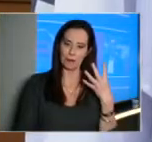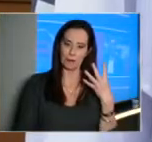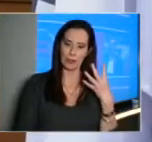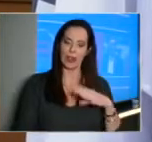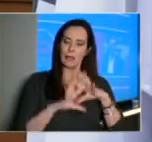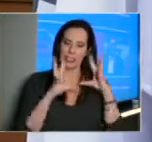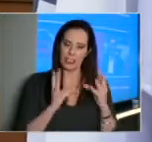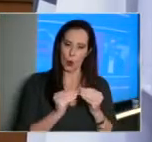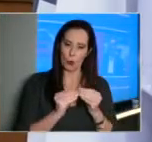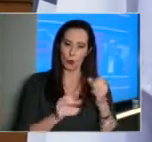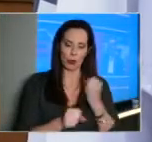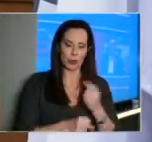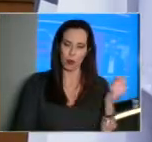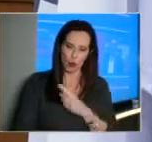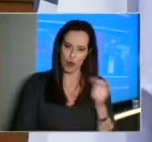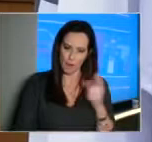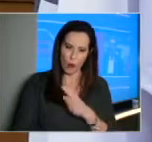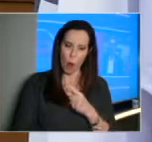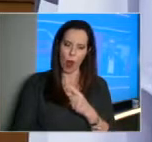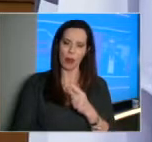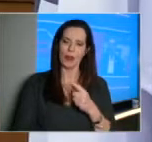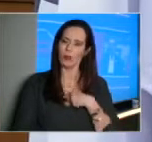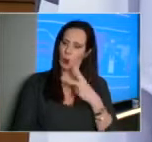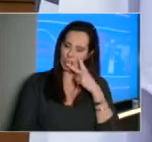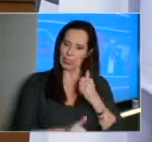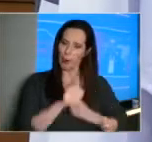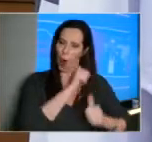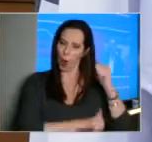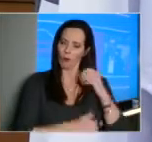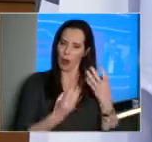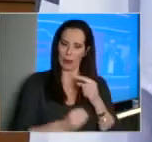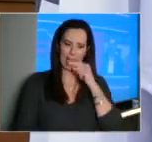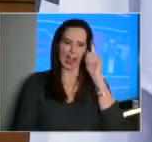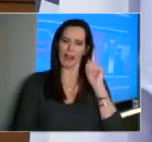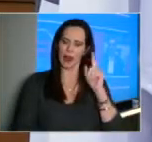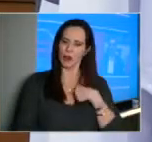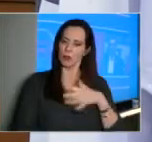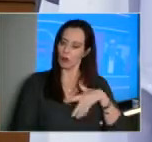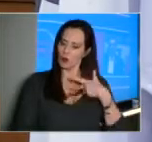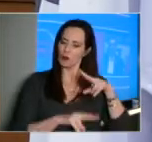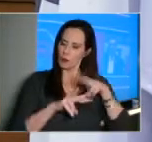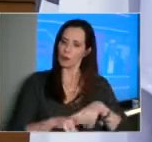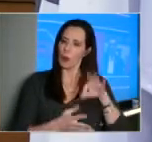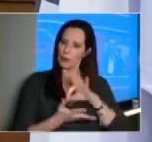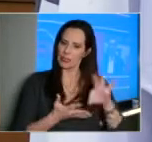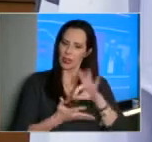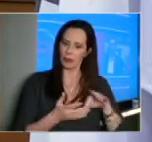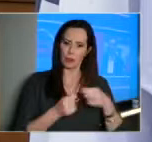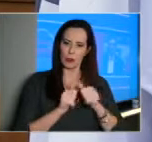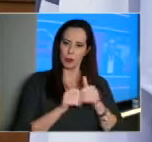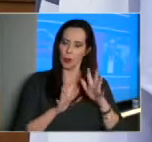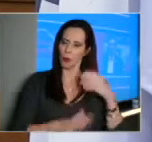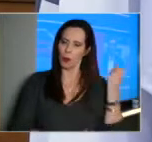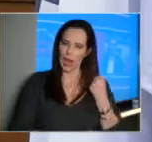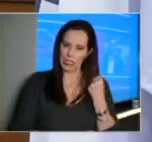וסיכומי ביניים אנחנו עושים כמעט כל שבוע, ואנחנו מסתכלים אחורה בהרבה מאוד גאווה. אנחנו מרגישים שאנחנו משאירים כאן משרד מבחינת הספורט מאוד מאוד